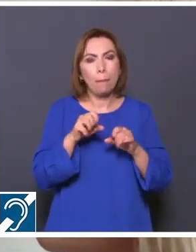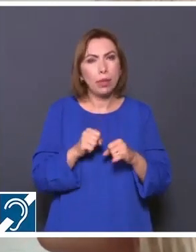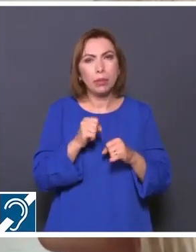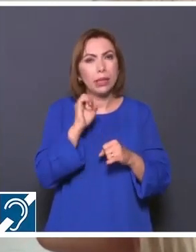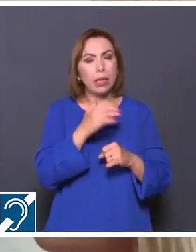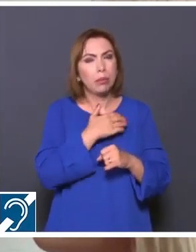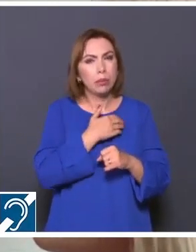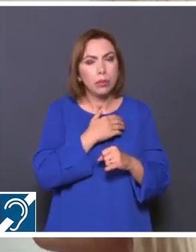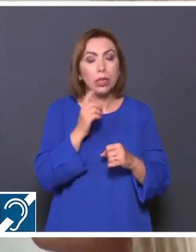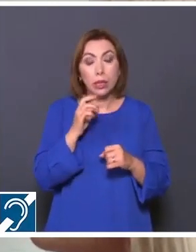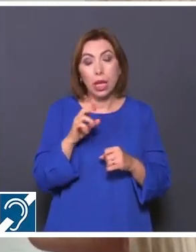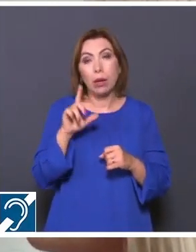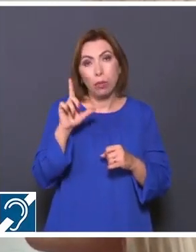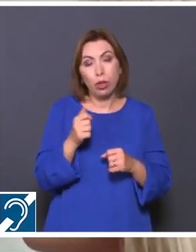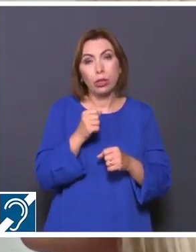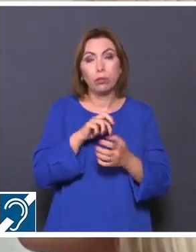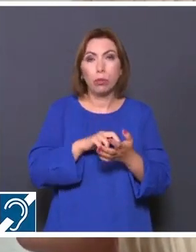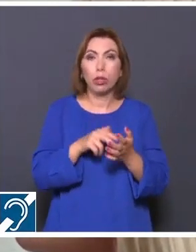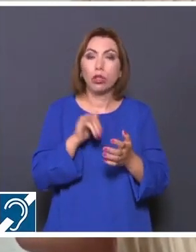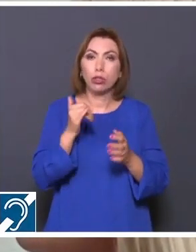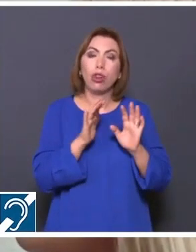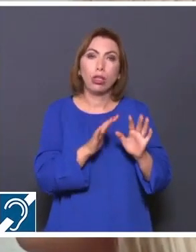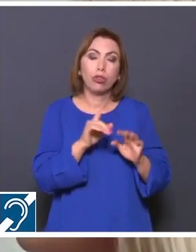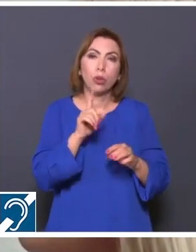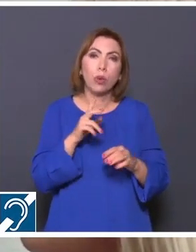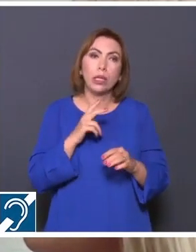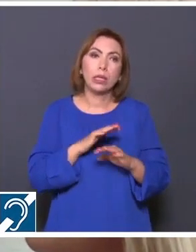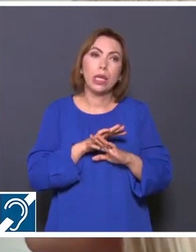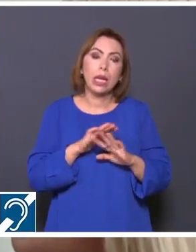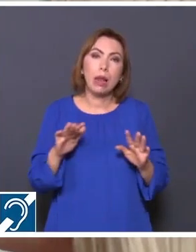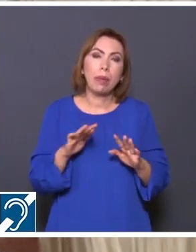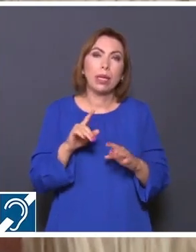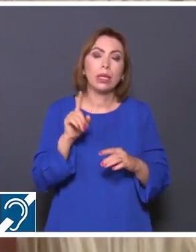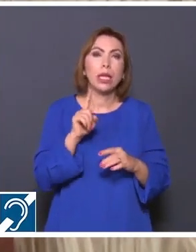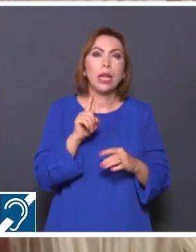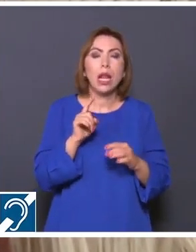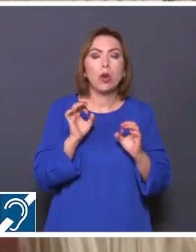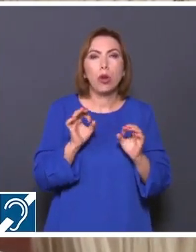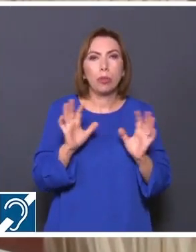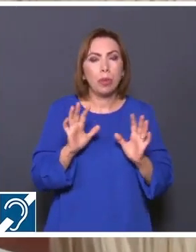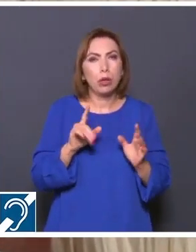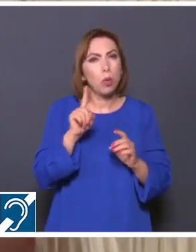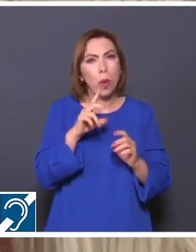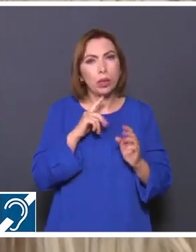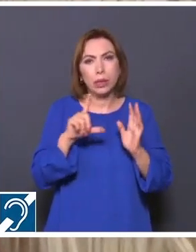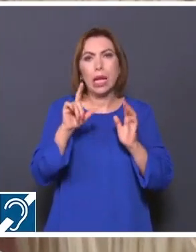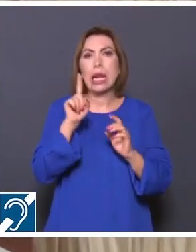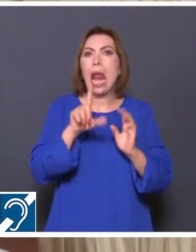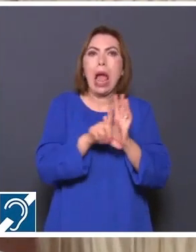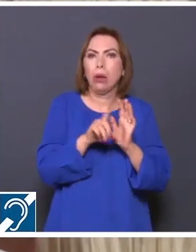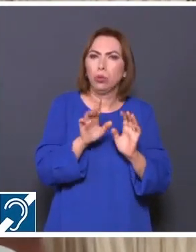astfel de semn dar se poate proceda și așa adică Nu este nimic nefiresc nu este ilegal în niciun